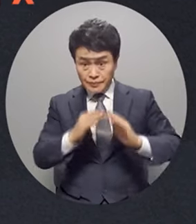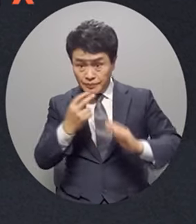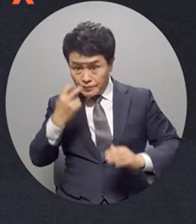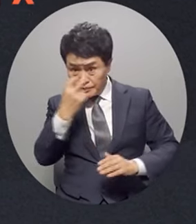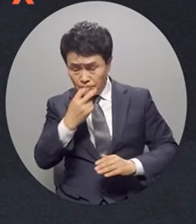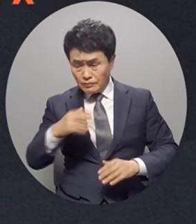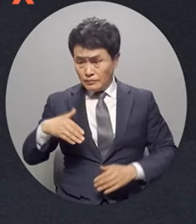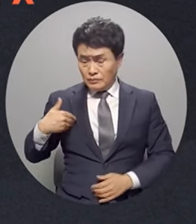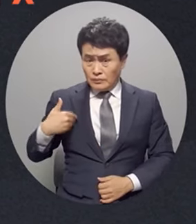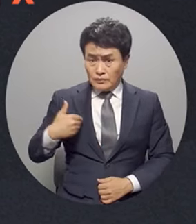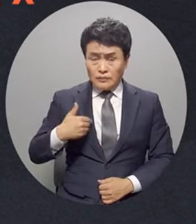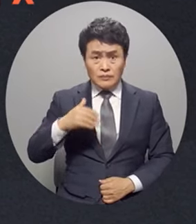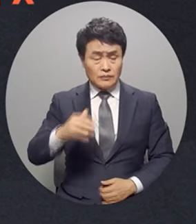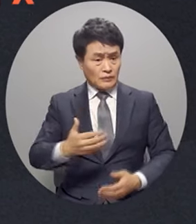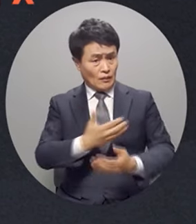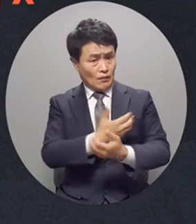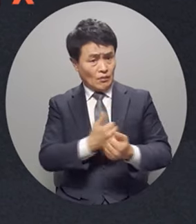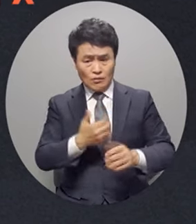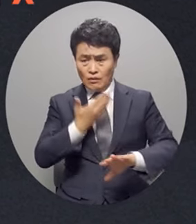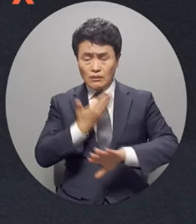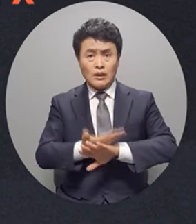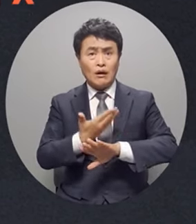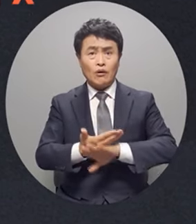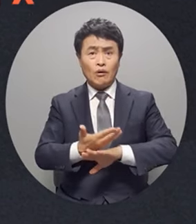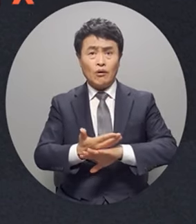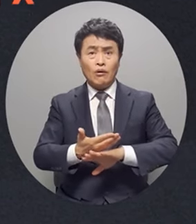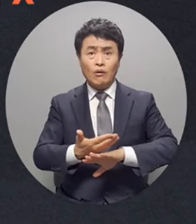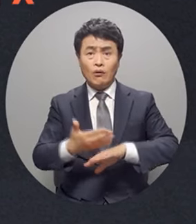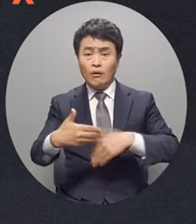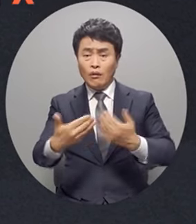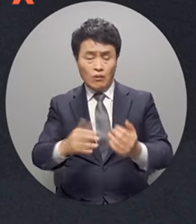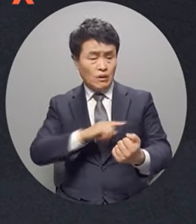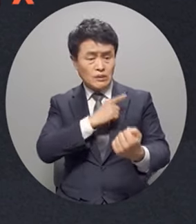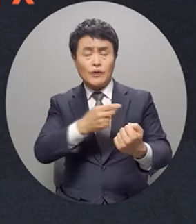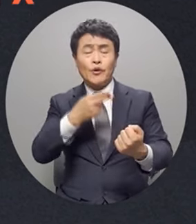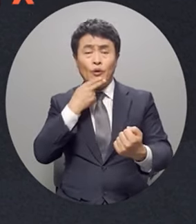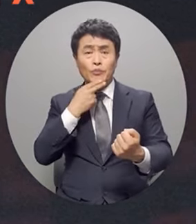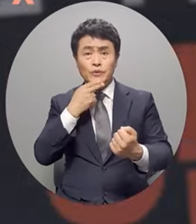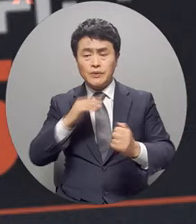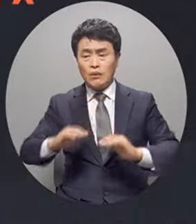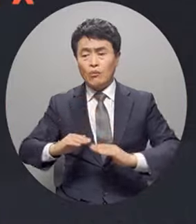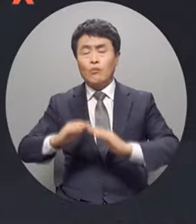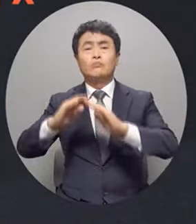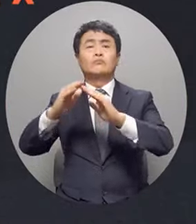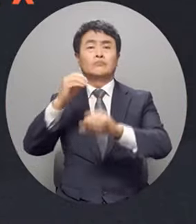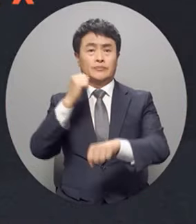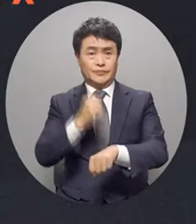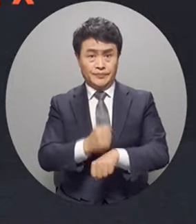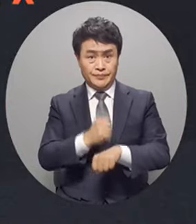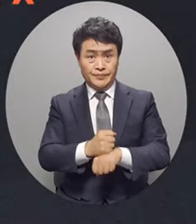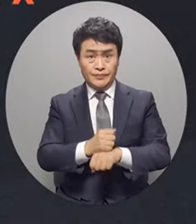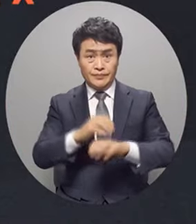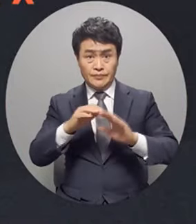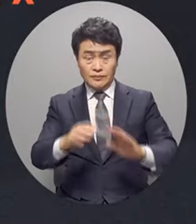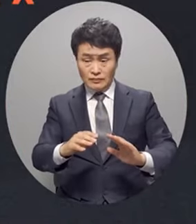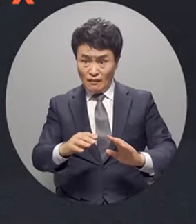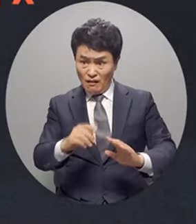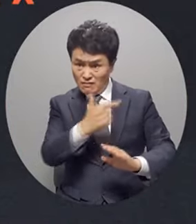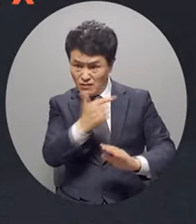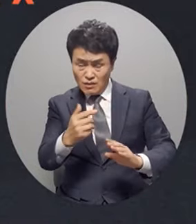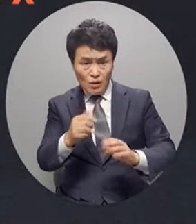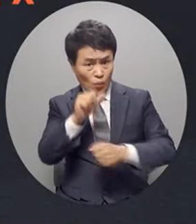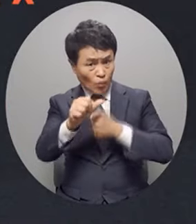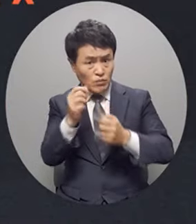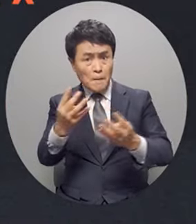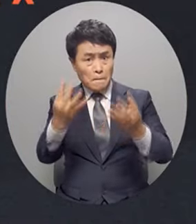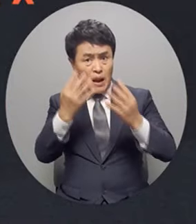모른 채 계약과는 전혀 다른 엉뚱한 무자격 업체가 공사를 해버린 겁니다. 최대 징역 5년까지 처벌